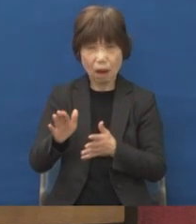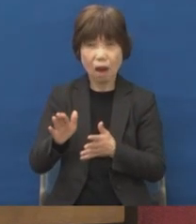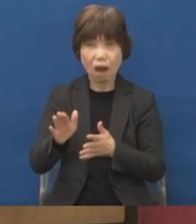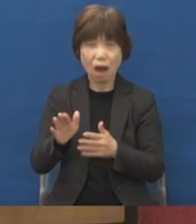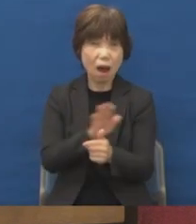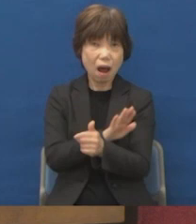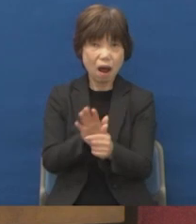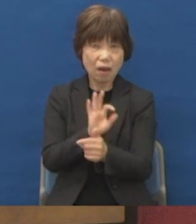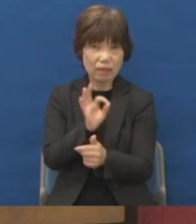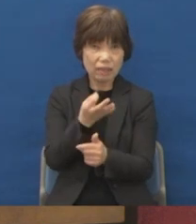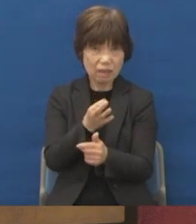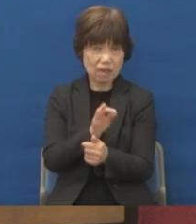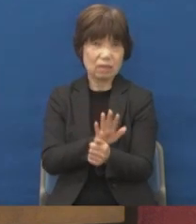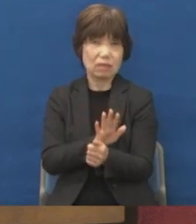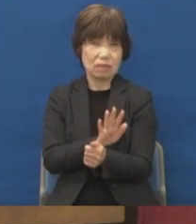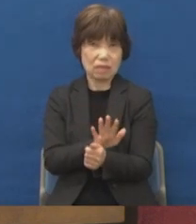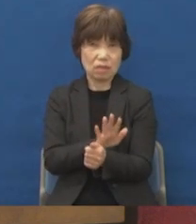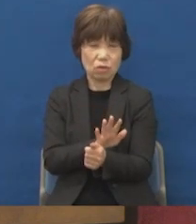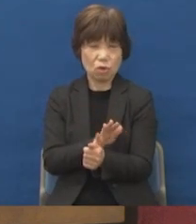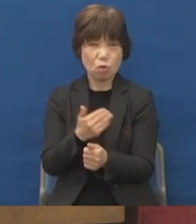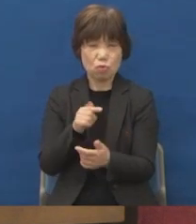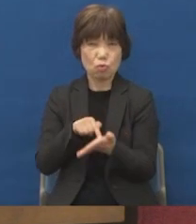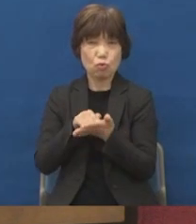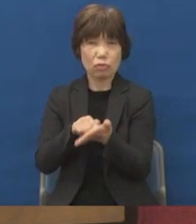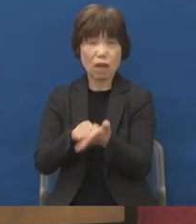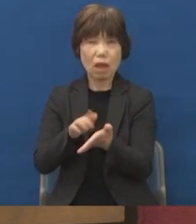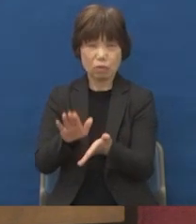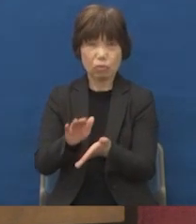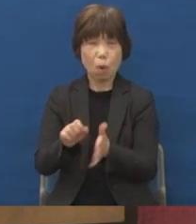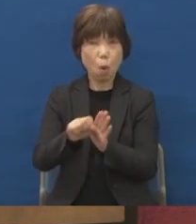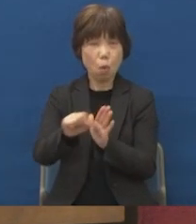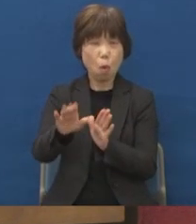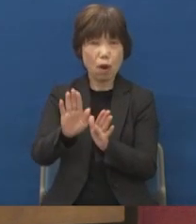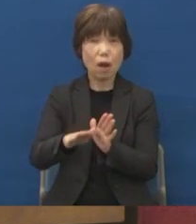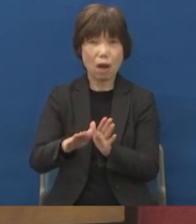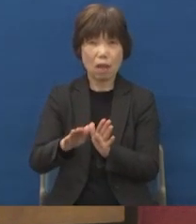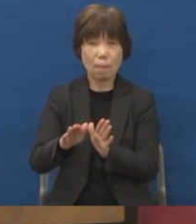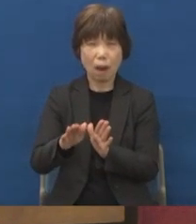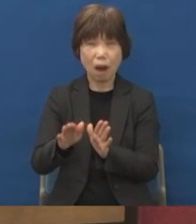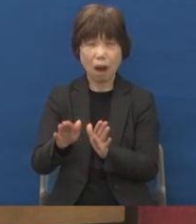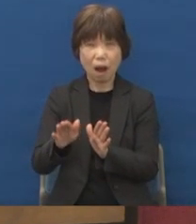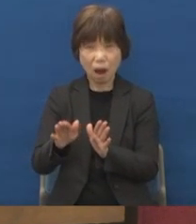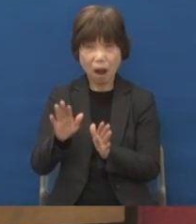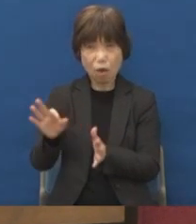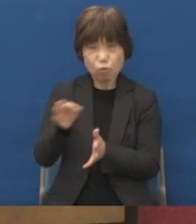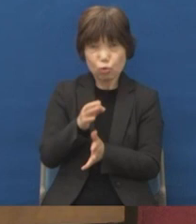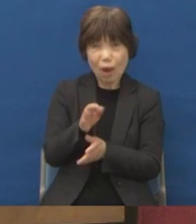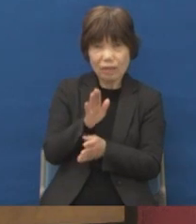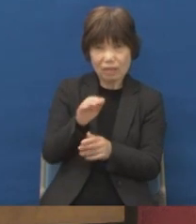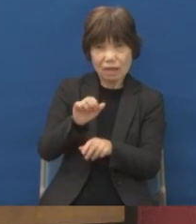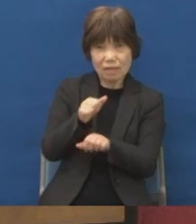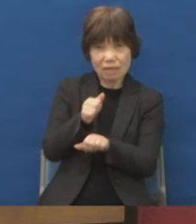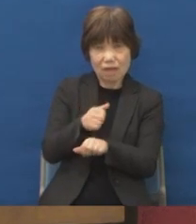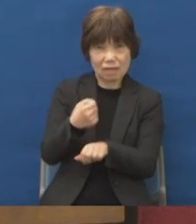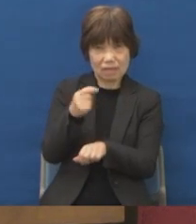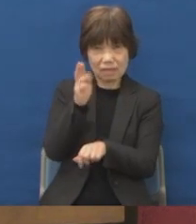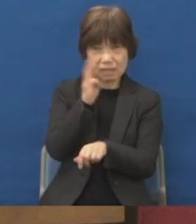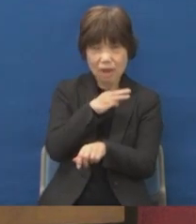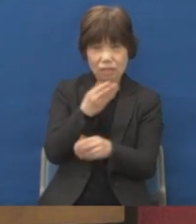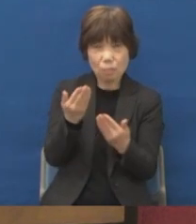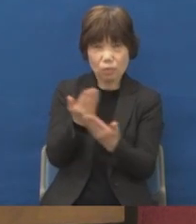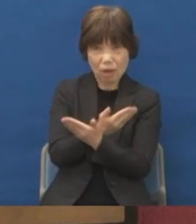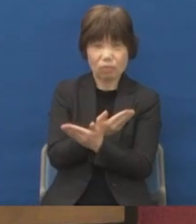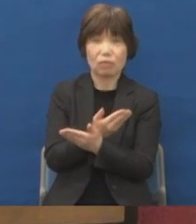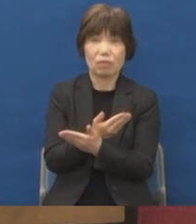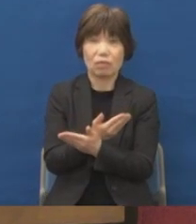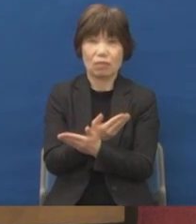ない一方、効果があれば収賄罪の罪に問われる性質のものであり、また国民主権